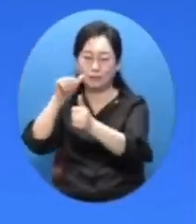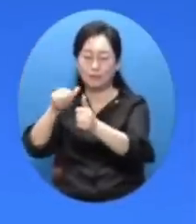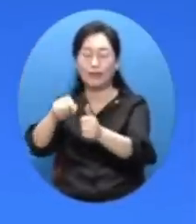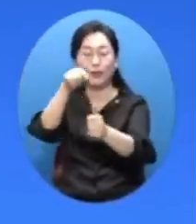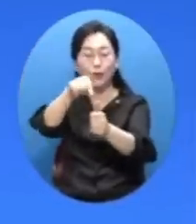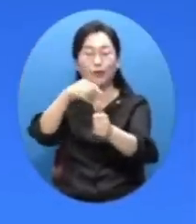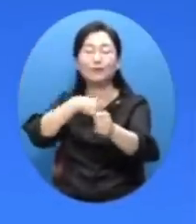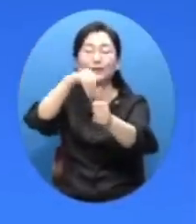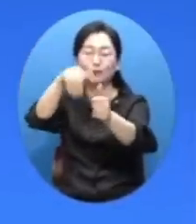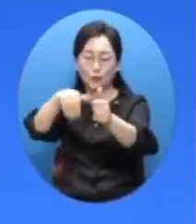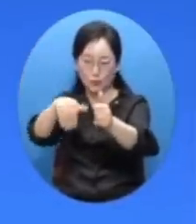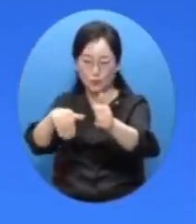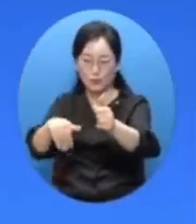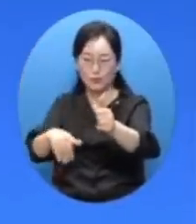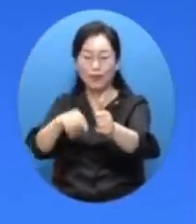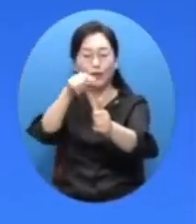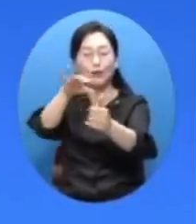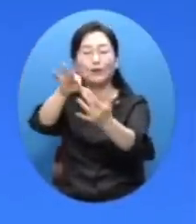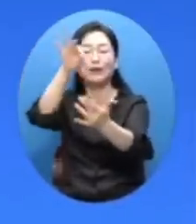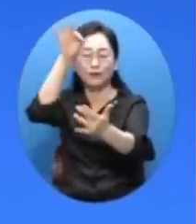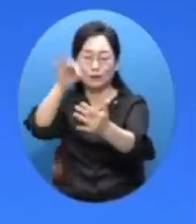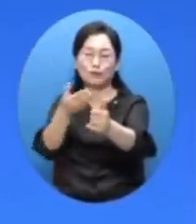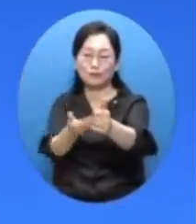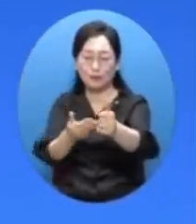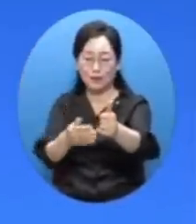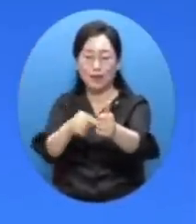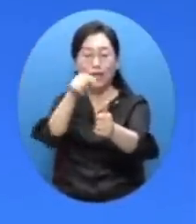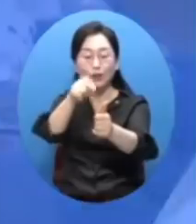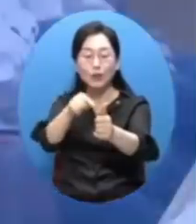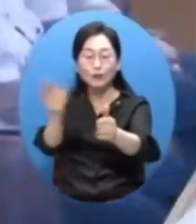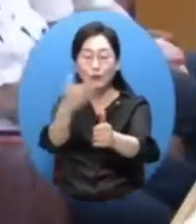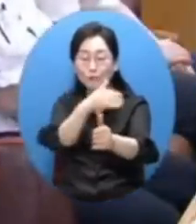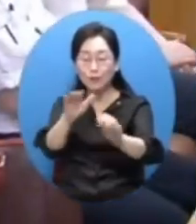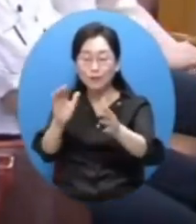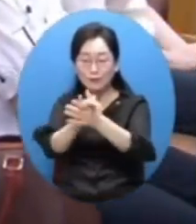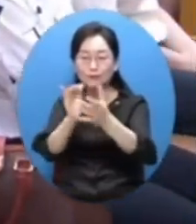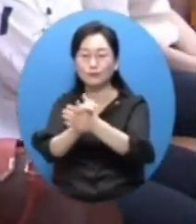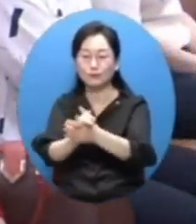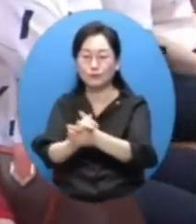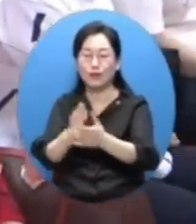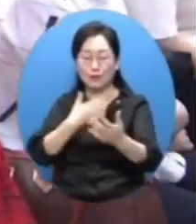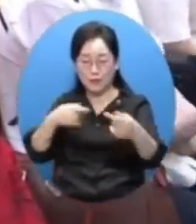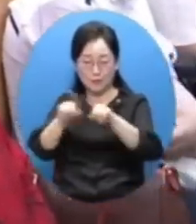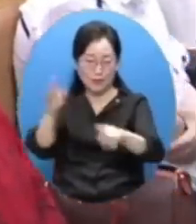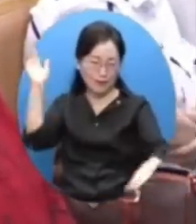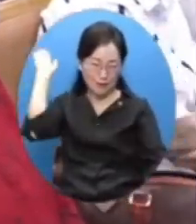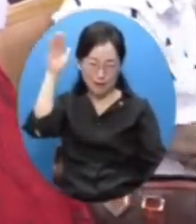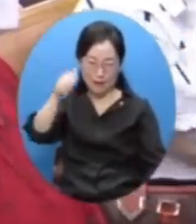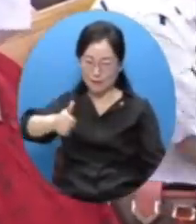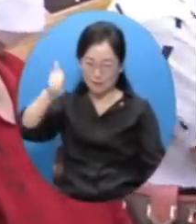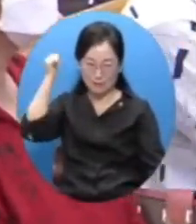내 종이라. 내가 너를 택하였다. 너는 이제부터 나와 친구다. 나와 함께 가자.